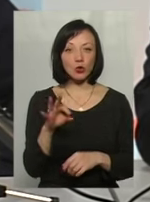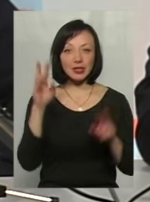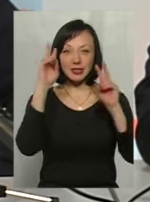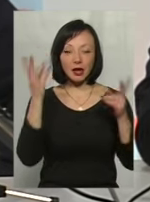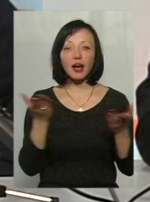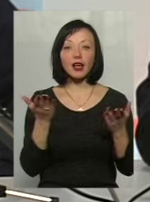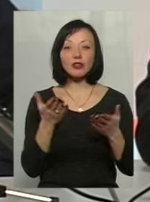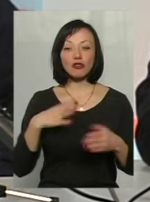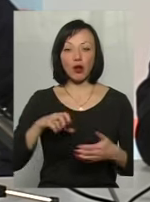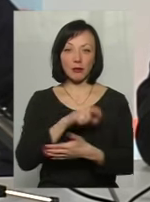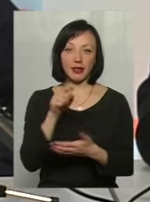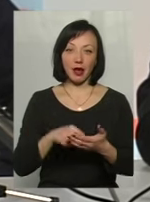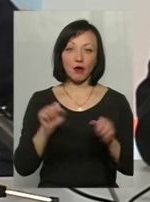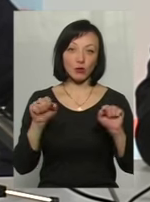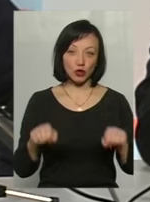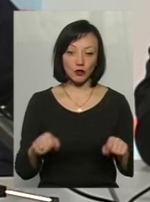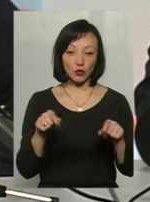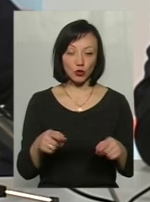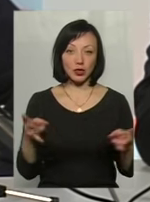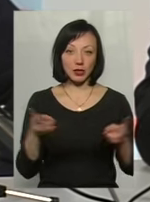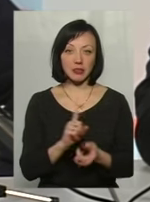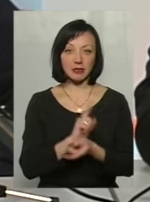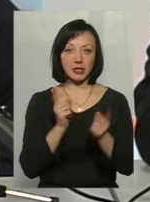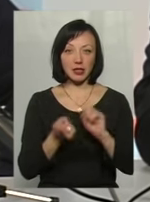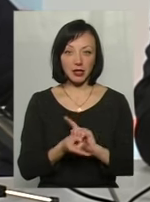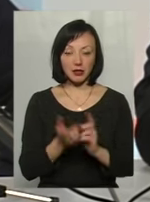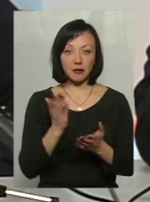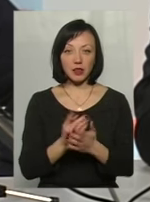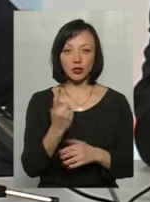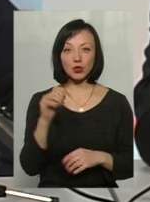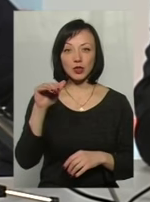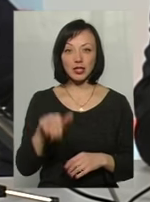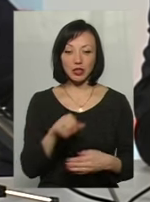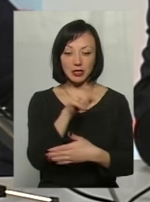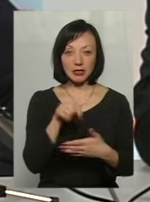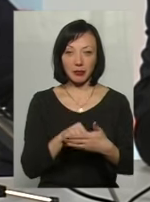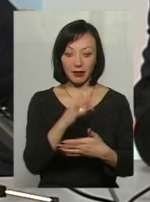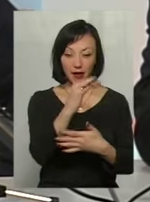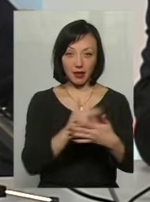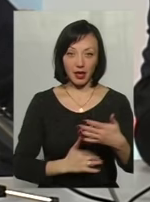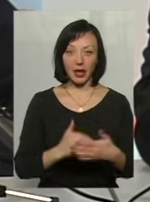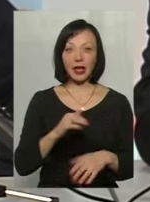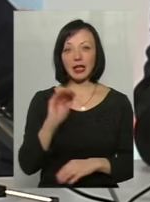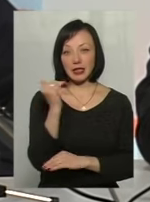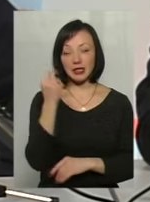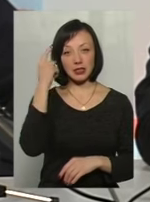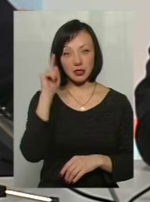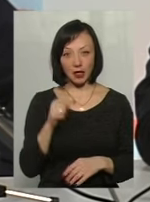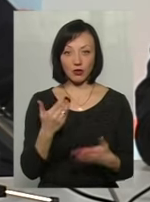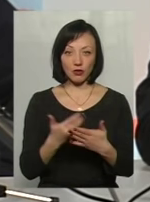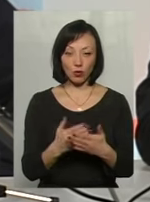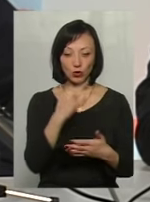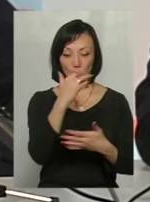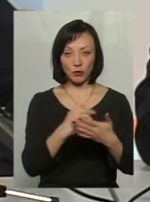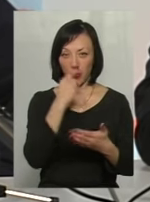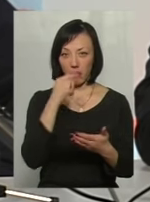відповідно чекають питання. Можливо, і тут треба було б змінити, скажімо, мати там 100 тисяч запитань з кожного предмету, і учень знає, що ось тут десь цього